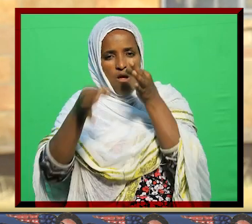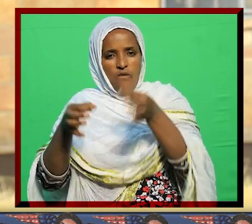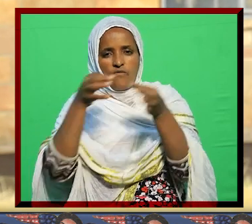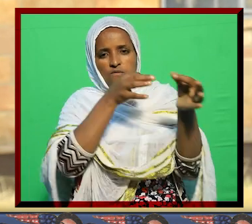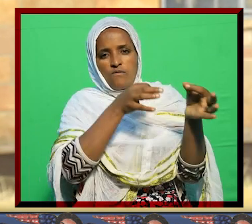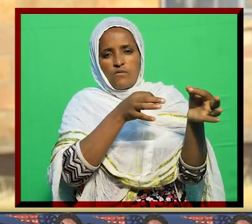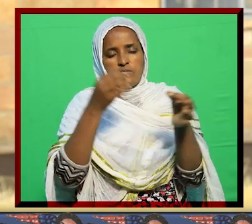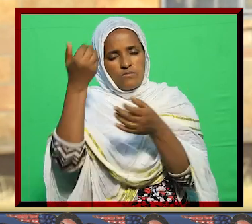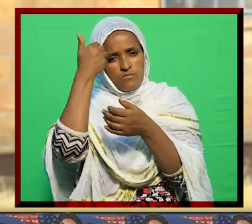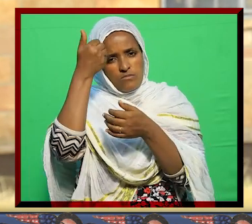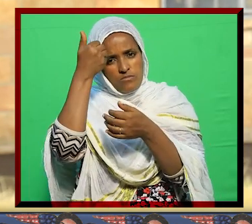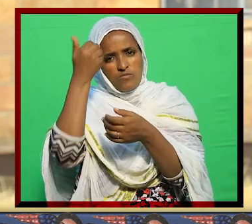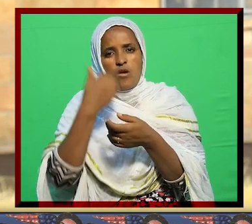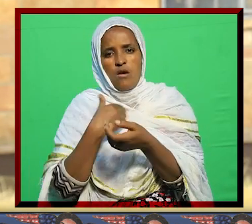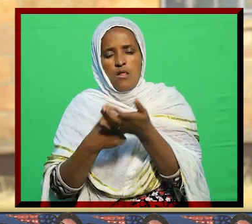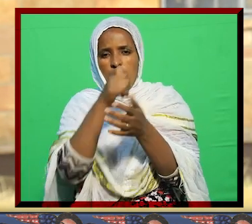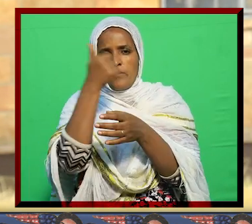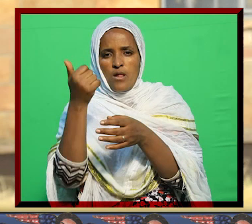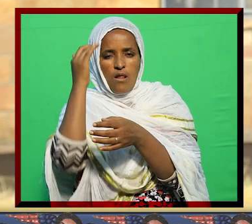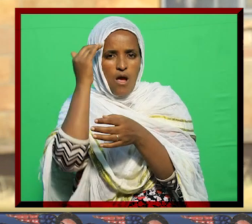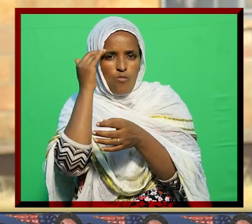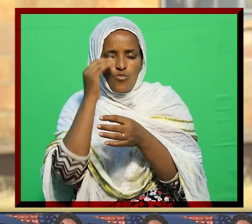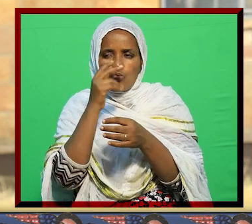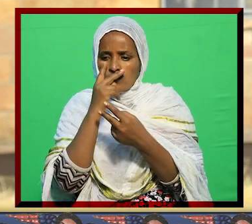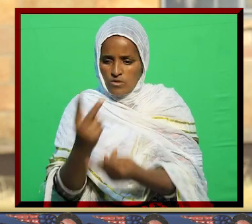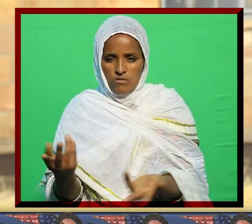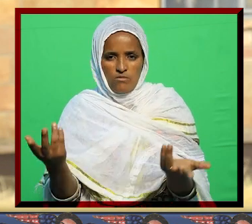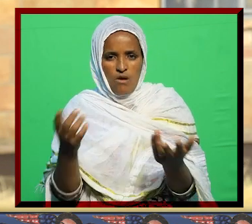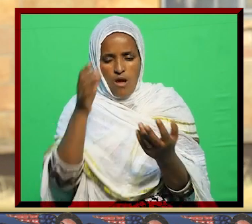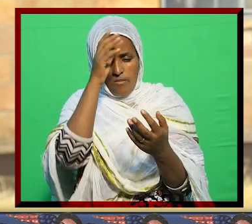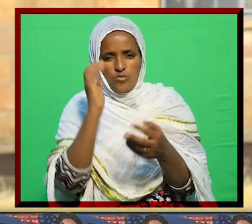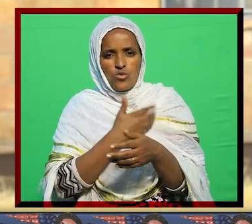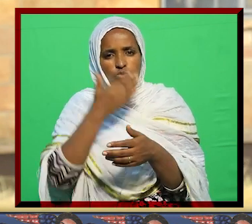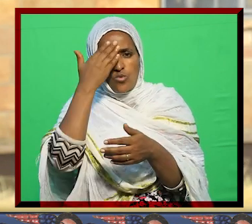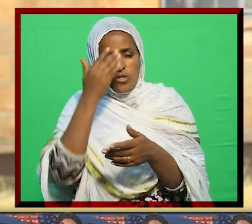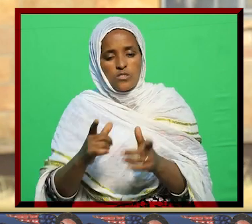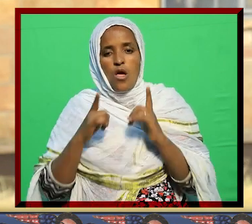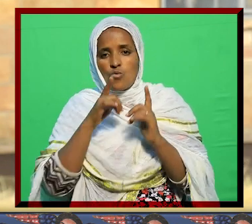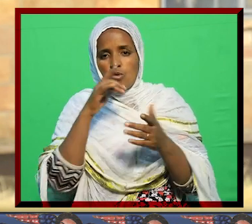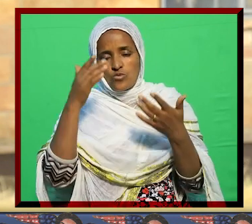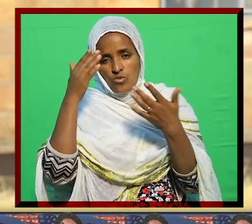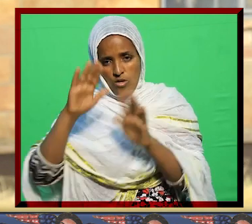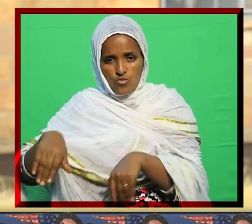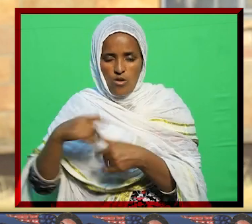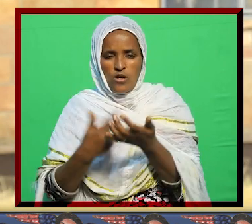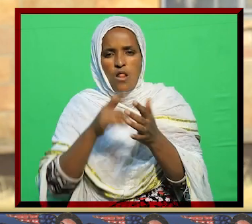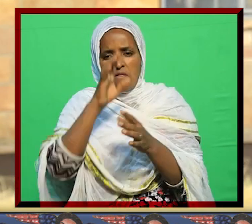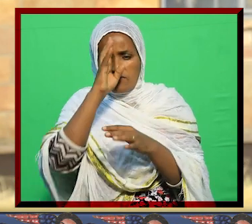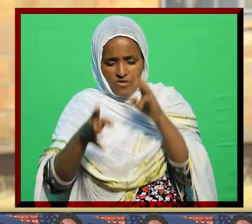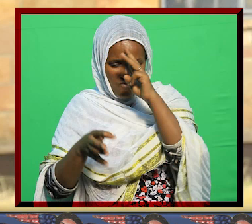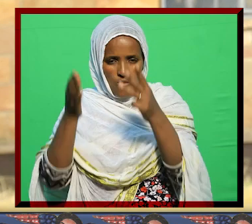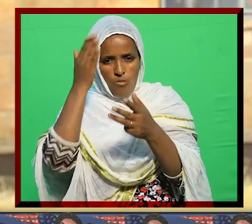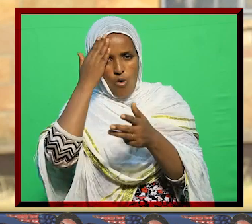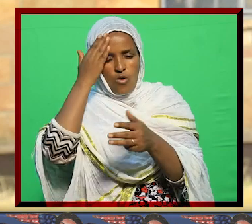ያለ። ትውልዱ በሌላ ሀሳብ፣ በሌላ ጭንቅላት እየተቃኘ ነው ያለ። አባቶቻችን እውቀት ሳይኖራቸው ቀርቶ አይደለም፣ ሌላውን ፍልስፍና